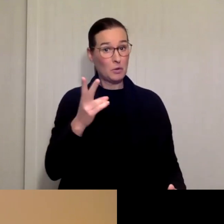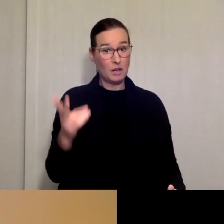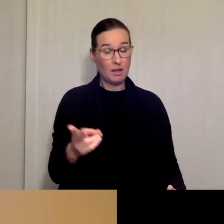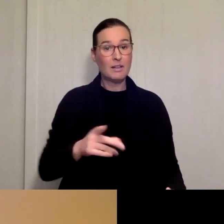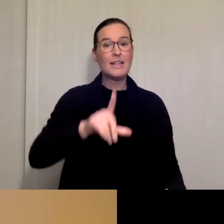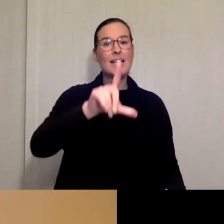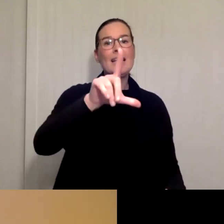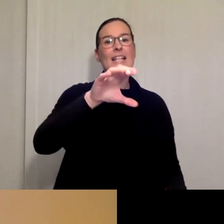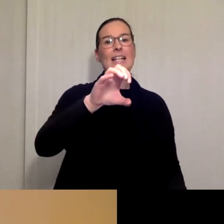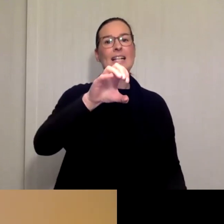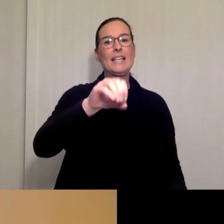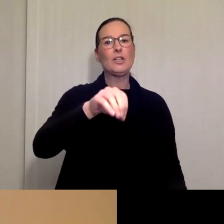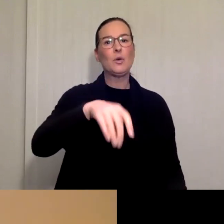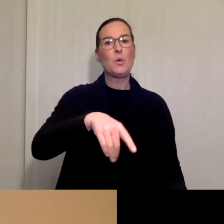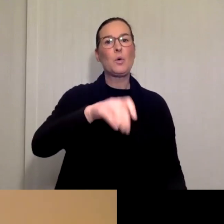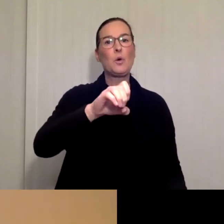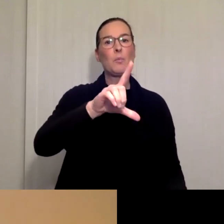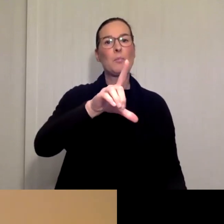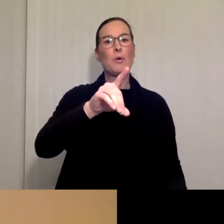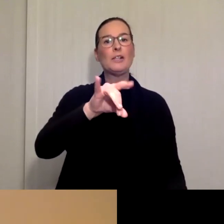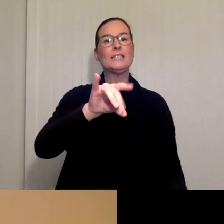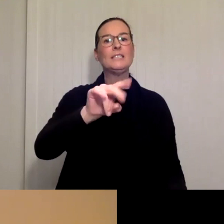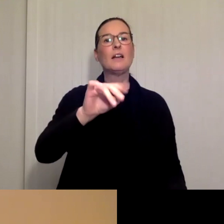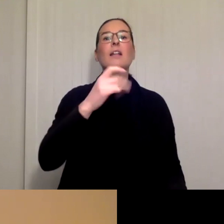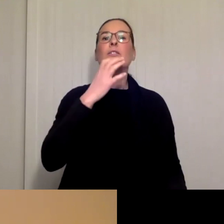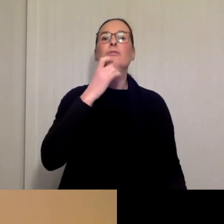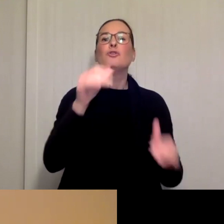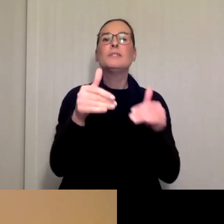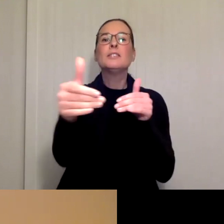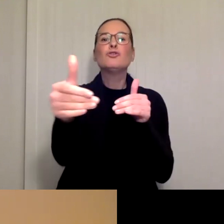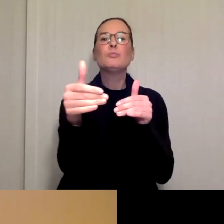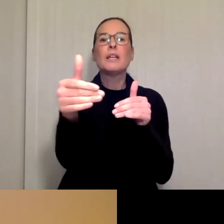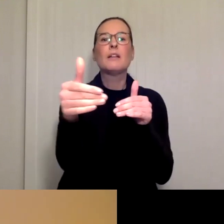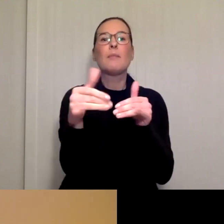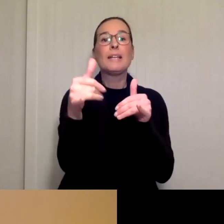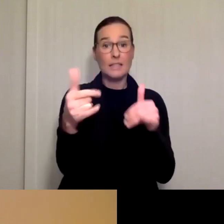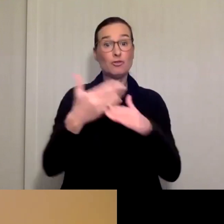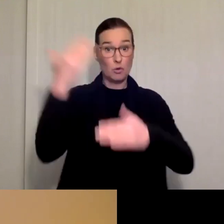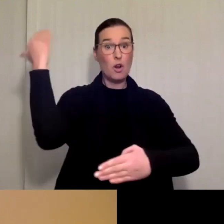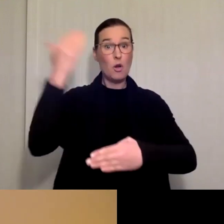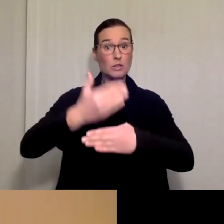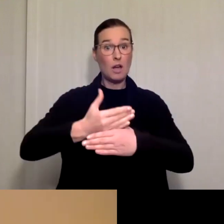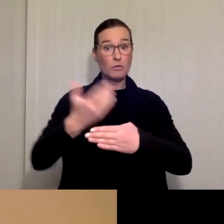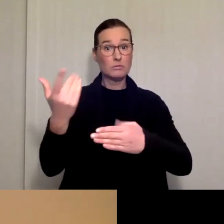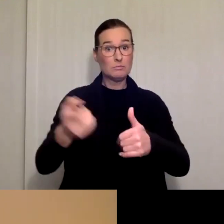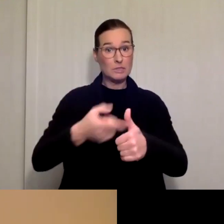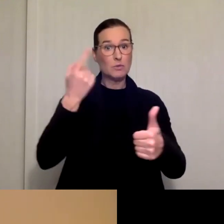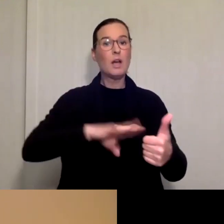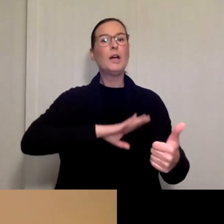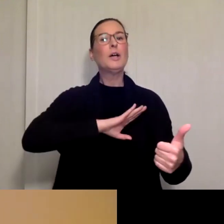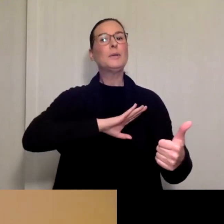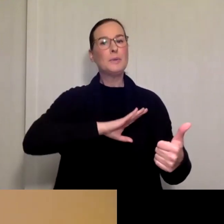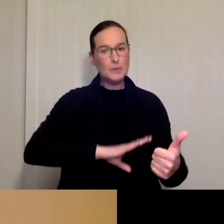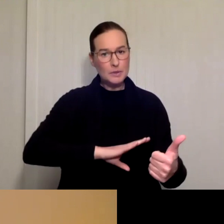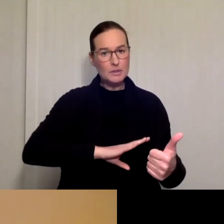Leopoldina sich gewünscht hat, dass dieser Lockdown stattfindet. Wo sind Sie erleichtert? Aber gibt es bestimmte